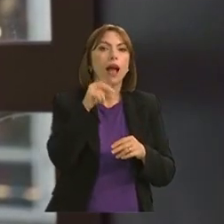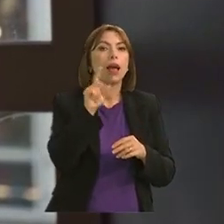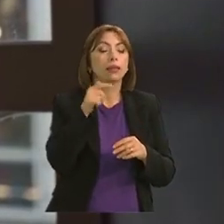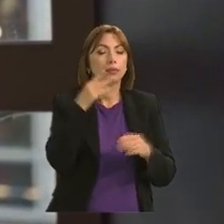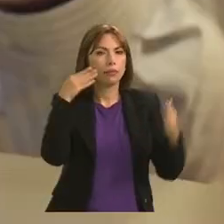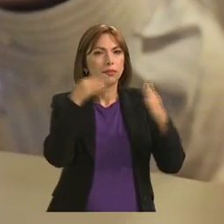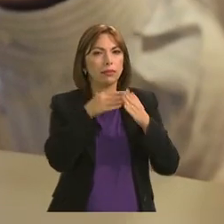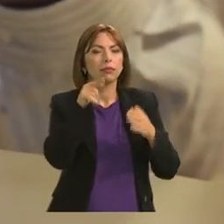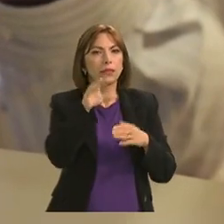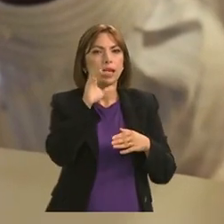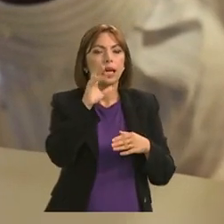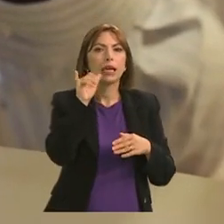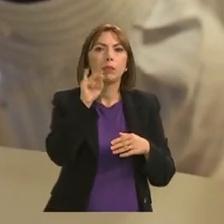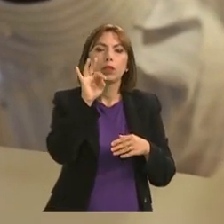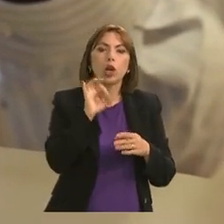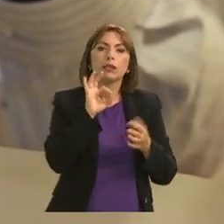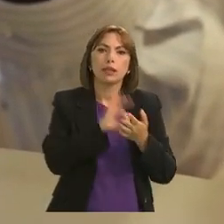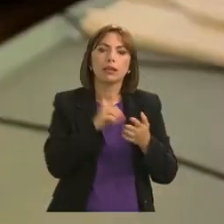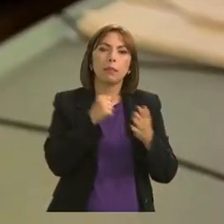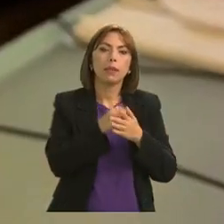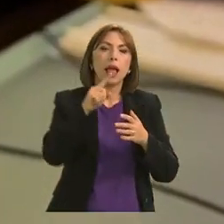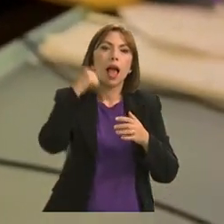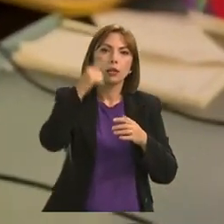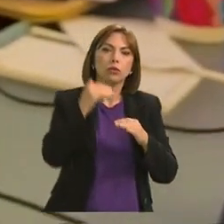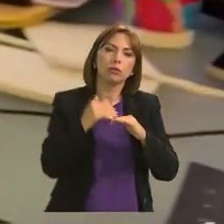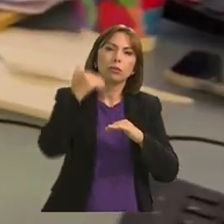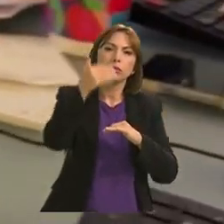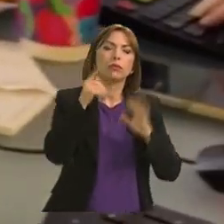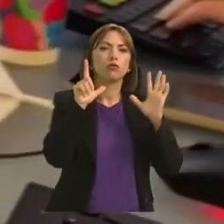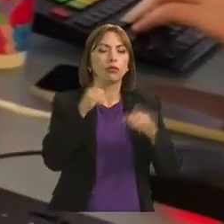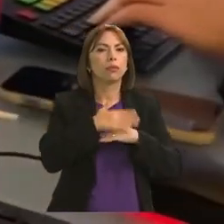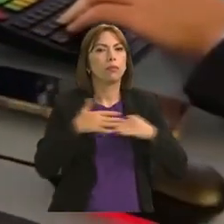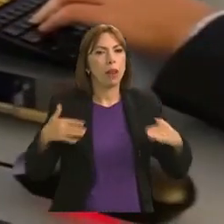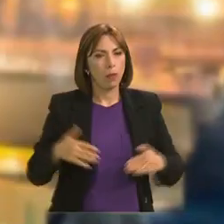de la CryptoData este ca până la anul, numărul acestora să treacă de 7 milioane.